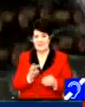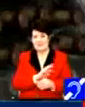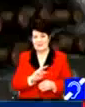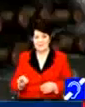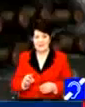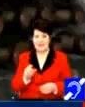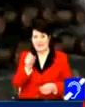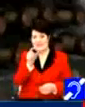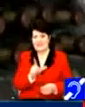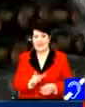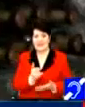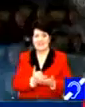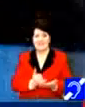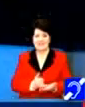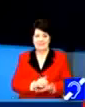sticle de vin.